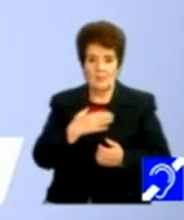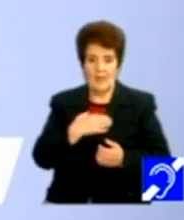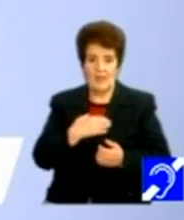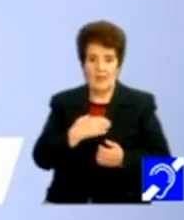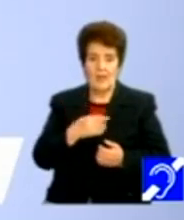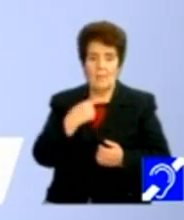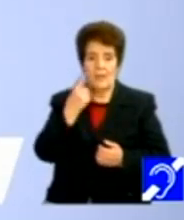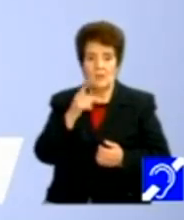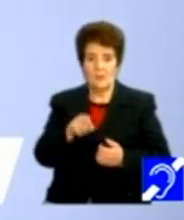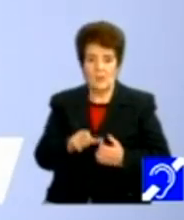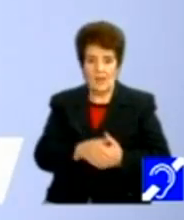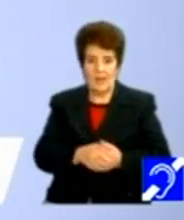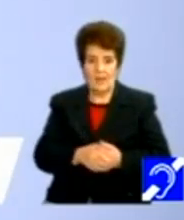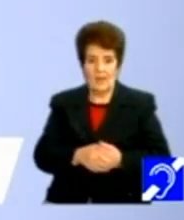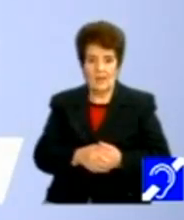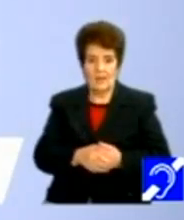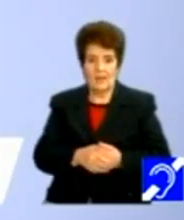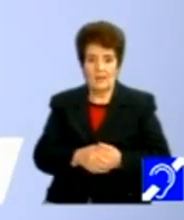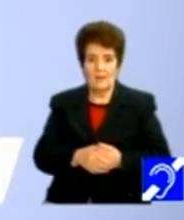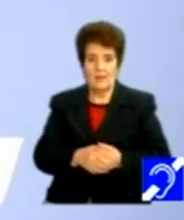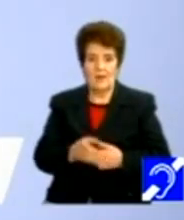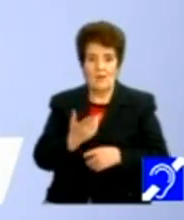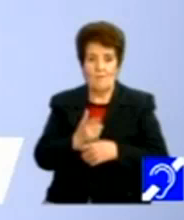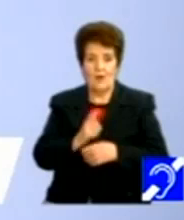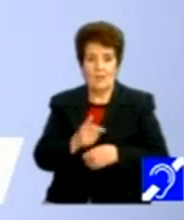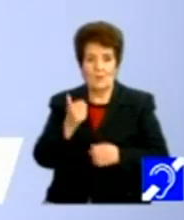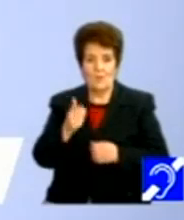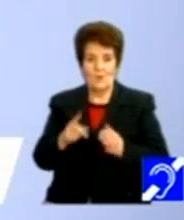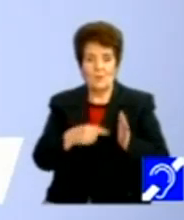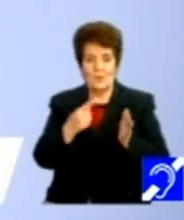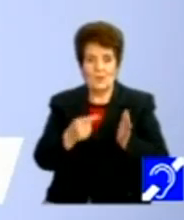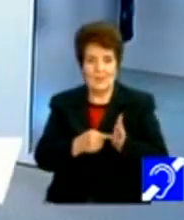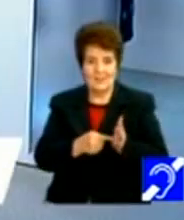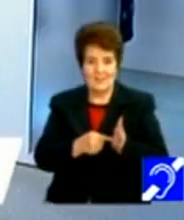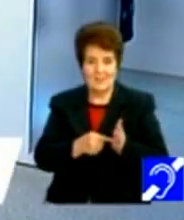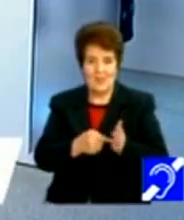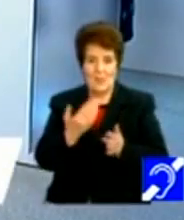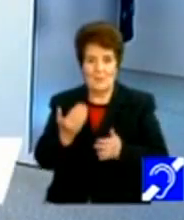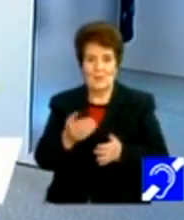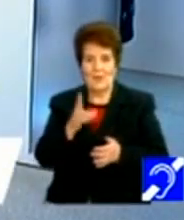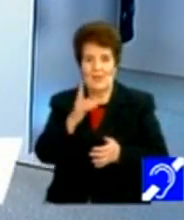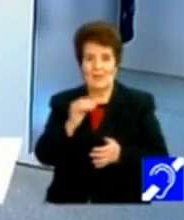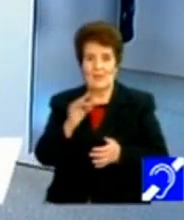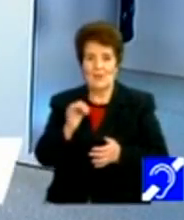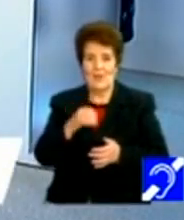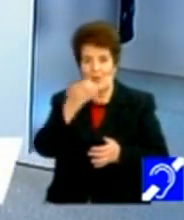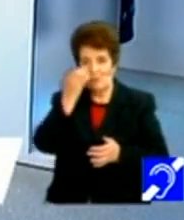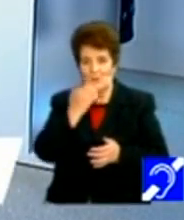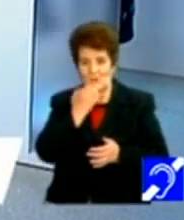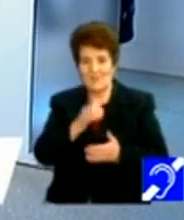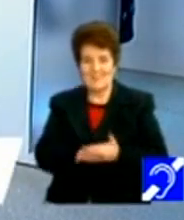Românilor de la Iezi de Prut, care este un antidot foarte bun pentru întrebări prostești, domnul Chirtoac. Mulțumesc că m-ați făcut și